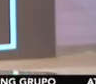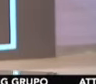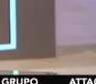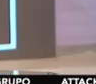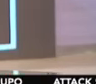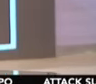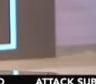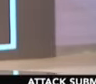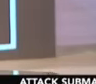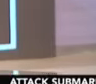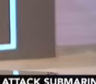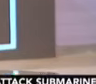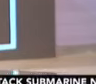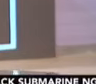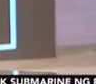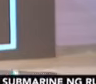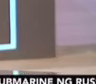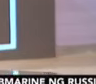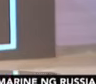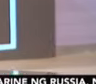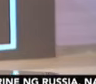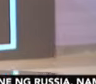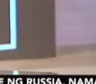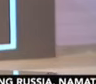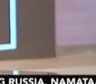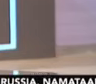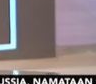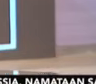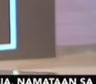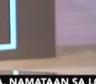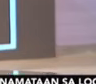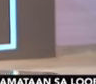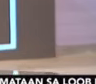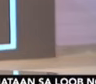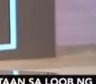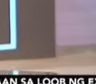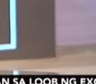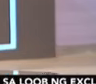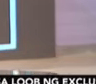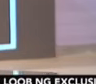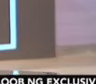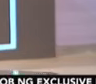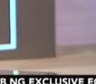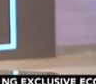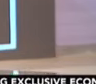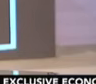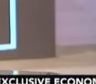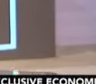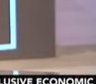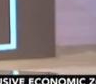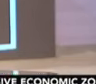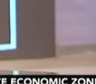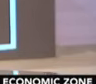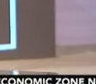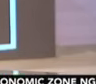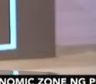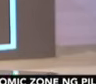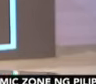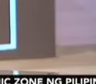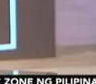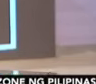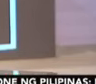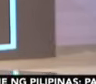lalo't milyong-milyong sako ng bigas ang nasasayang sa bansa natin kada taon. Ang sinusulong naman ng Agriculture